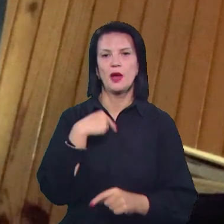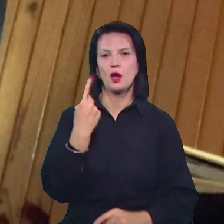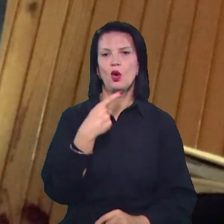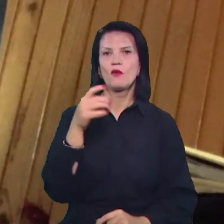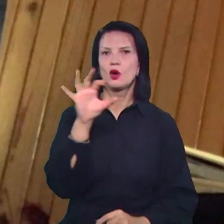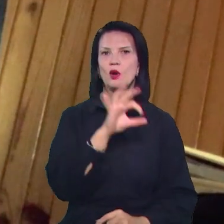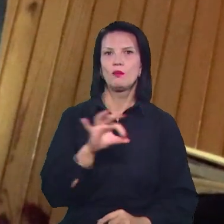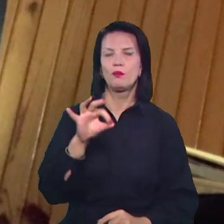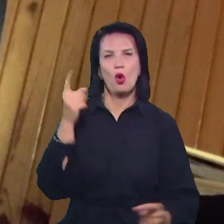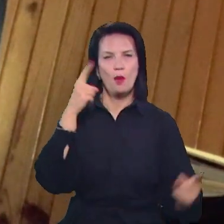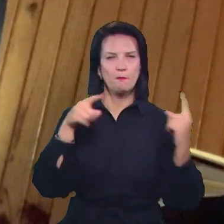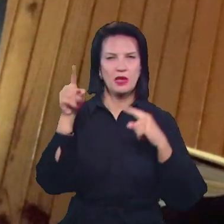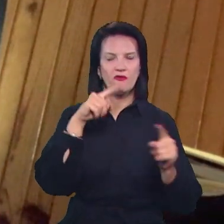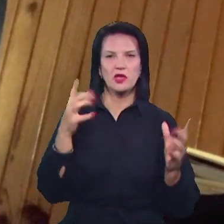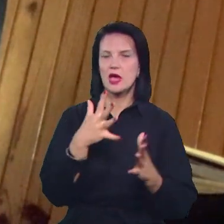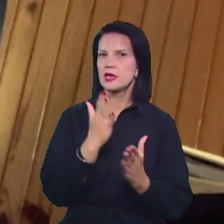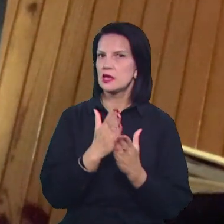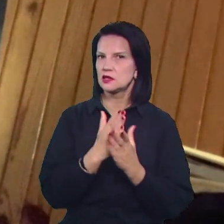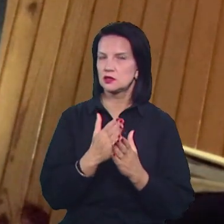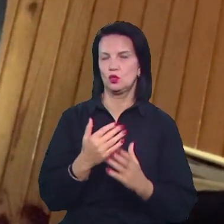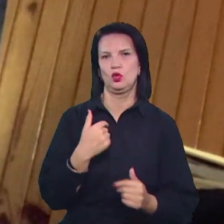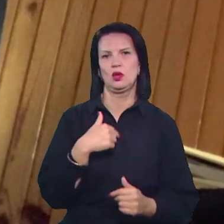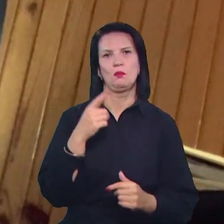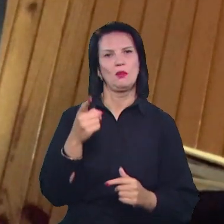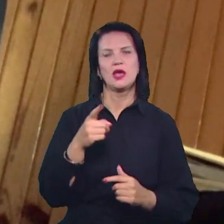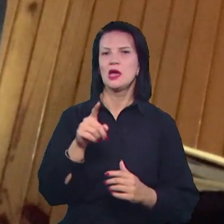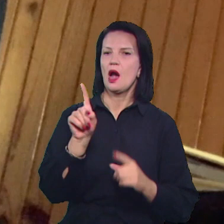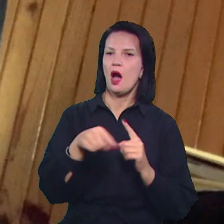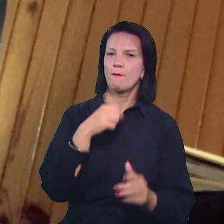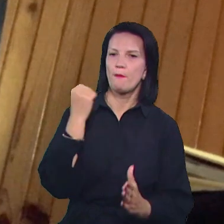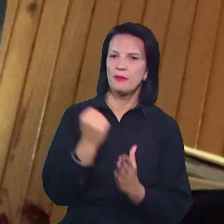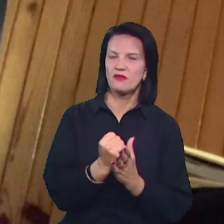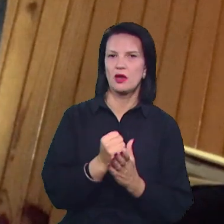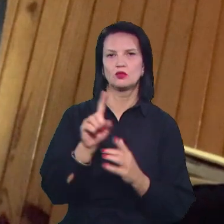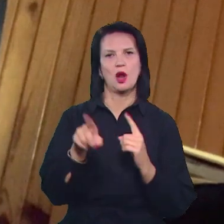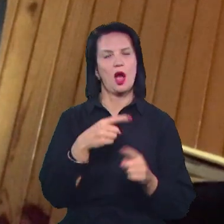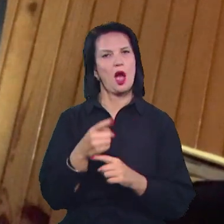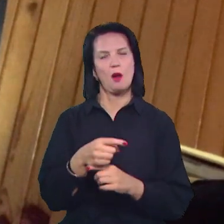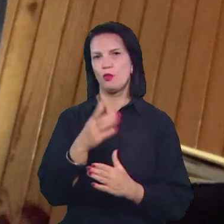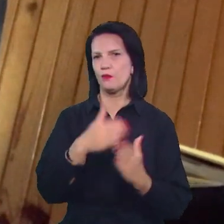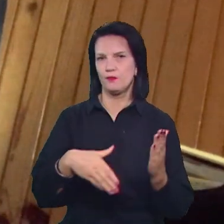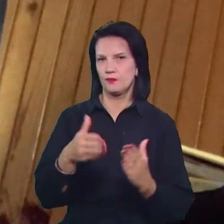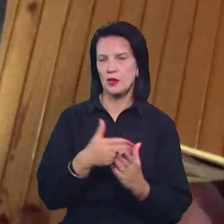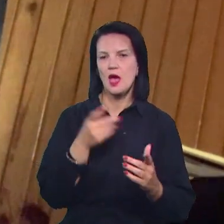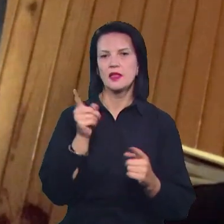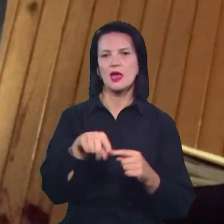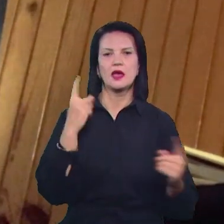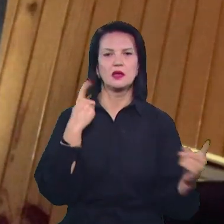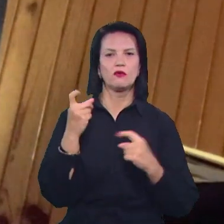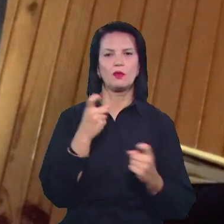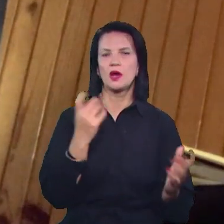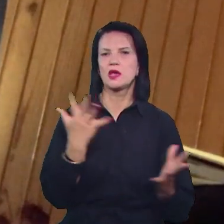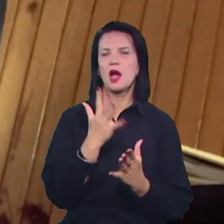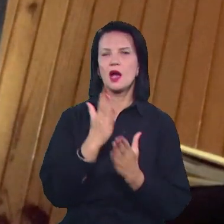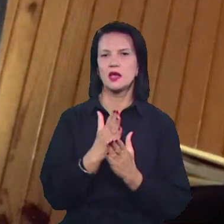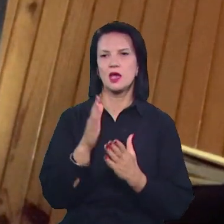міфи, які існують, і ми їх спростовуємо або підтверджуємо. Тобто та інформація, яка є у жінок, ми про неї, ну, в головах у